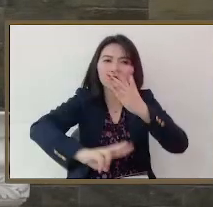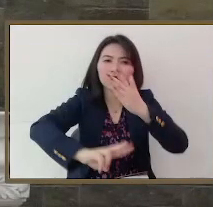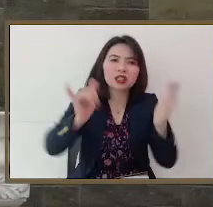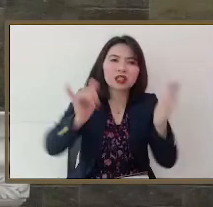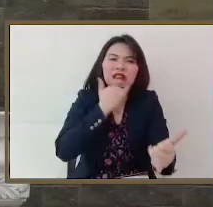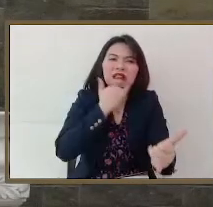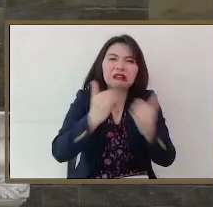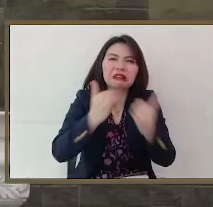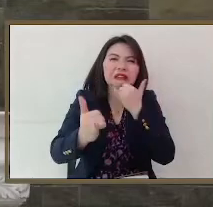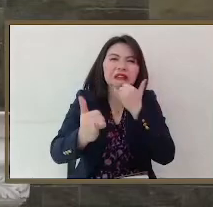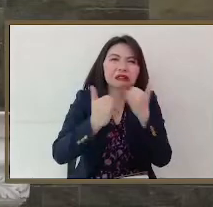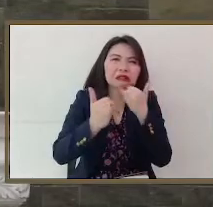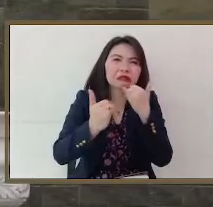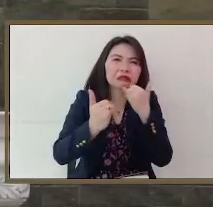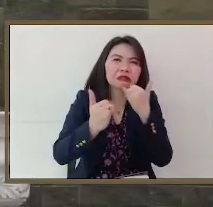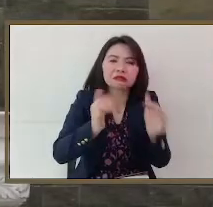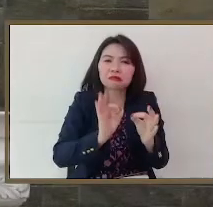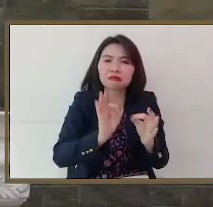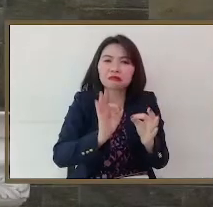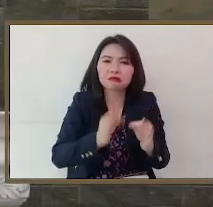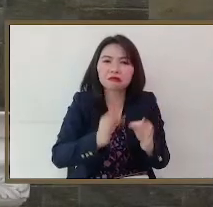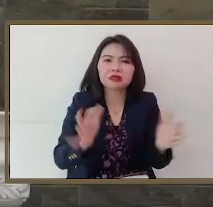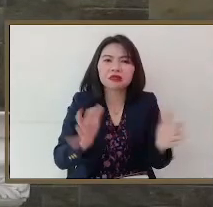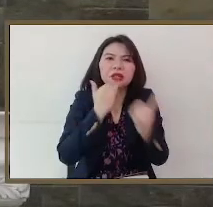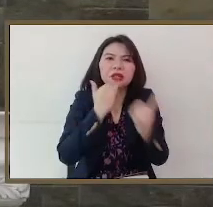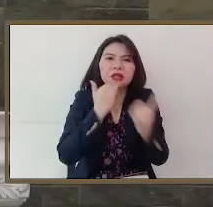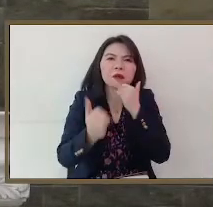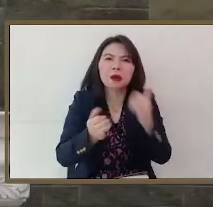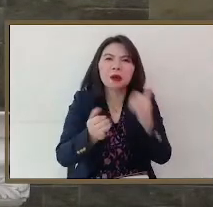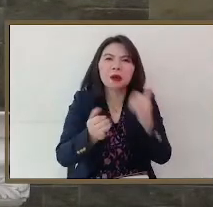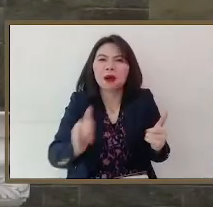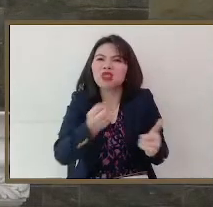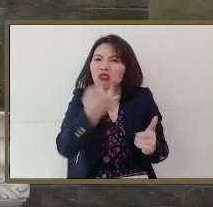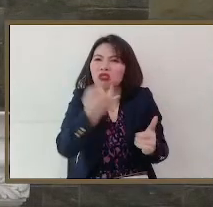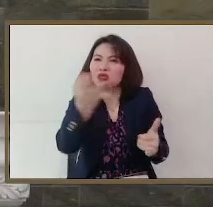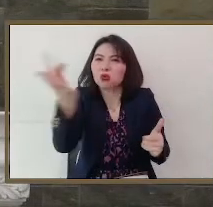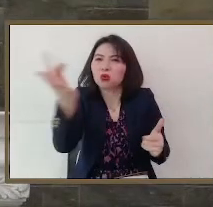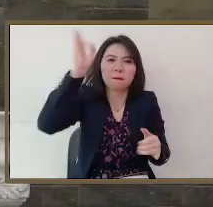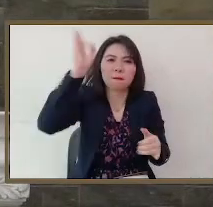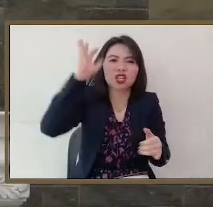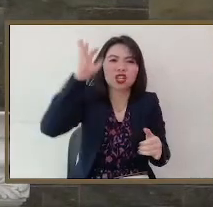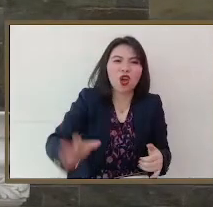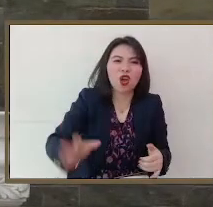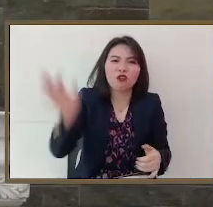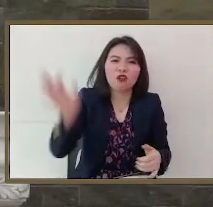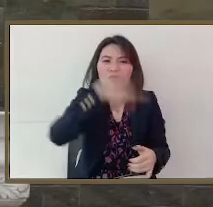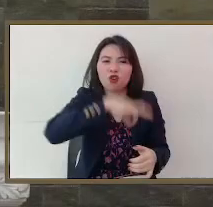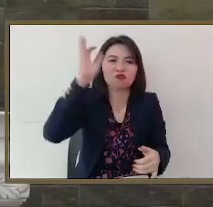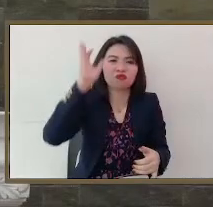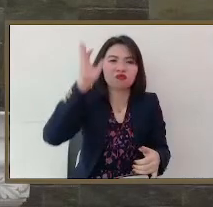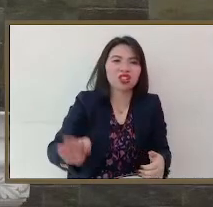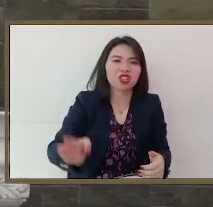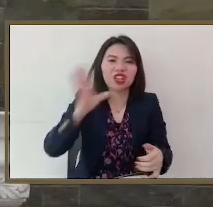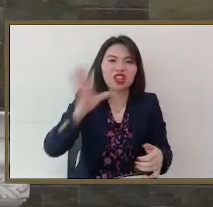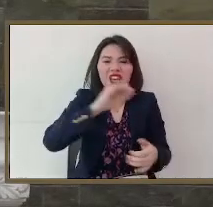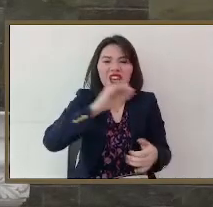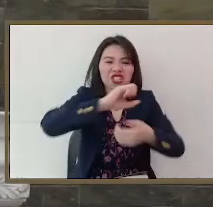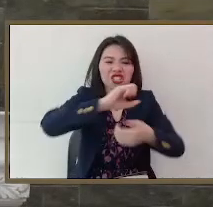Diyos na ininterpret ng napakaraming mga messenger or preachers na binago ang